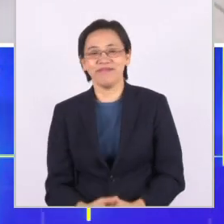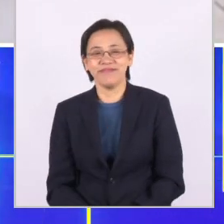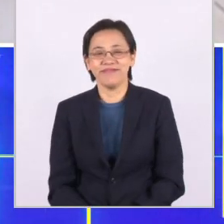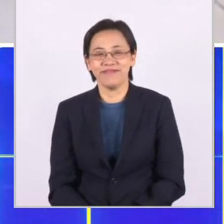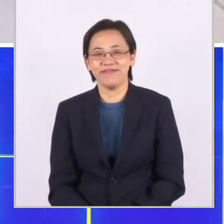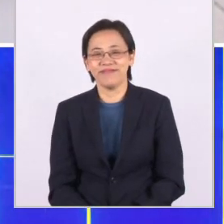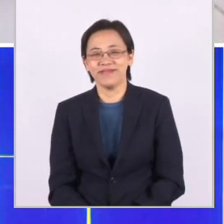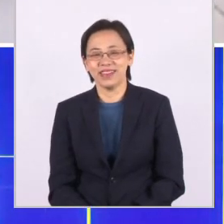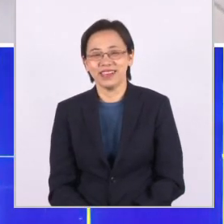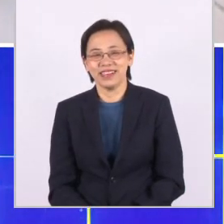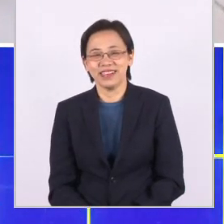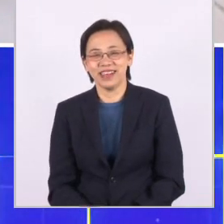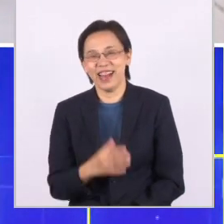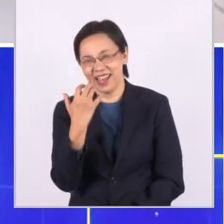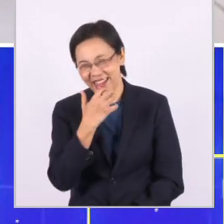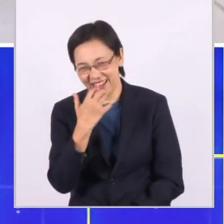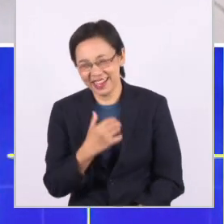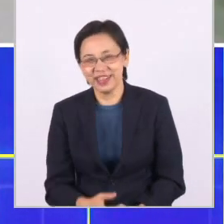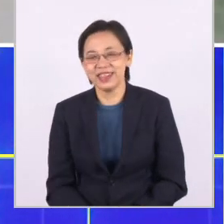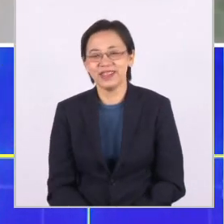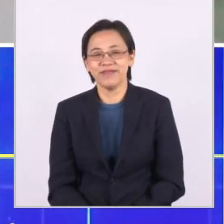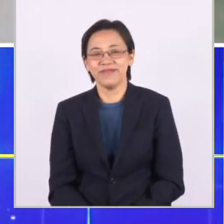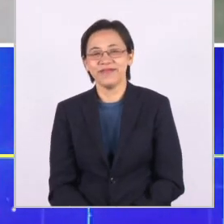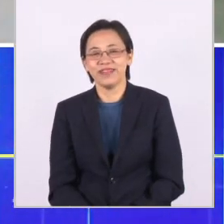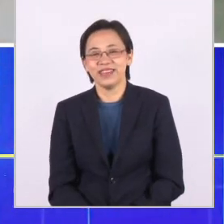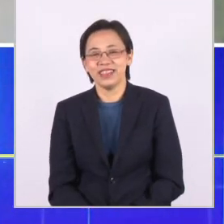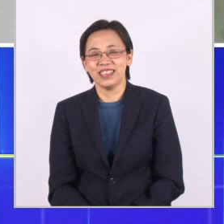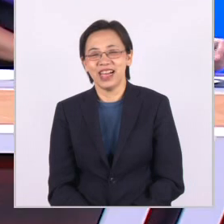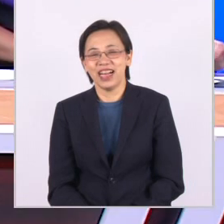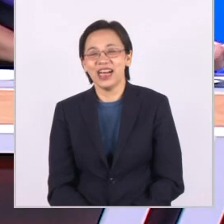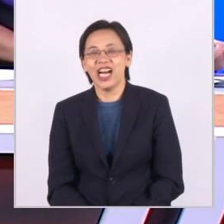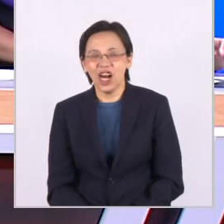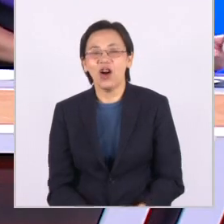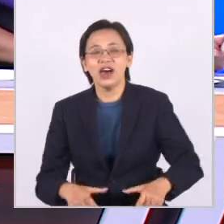ความลับเปิดเผยออกมาบางทีมาใส่สบายกว่าเข้าใจ สบ